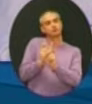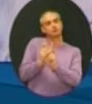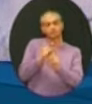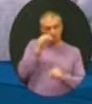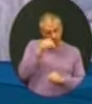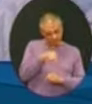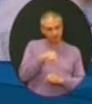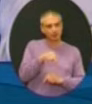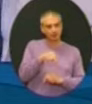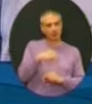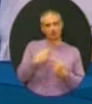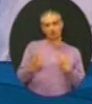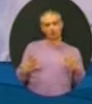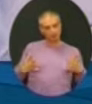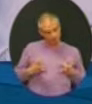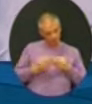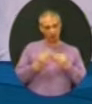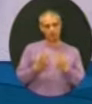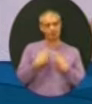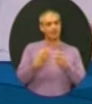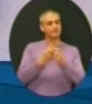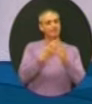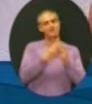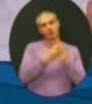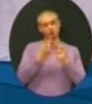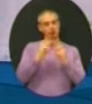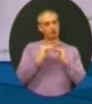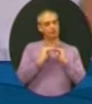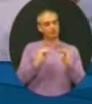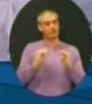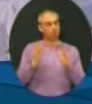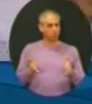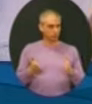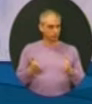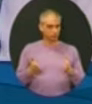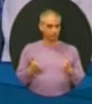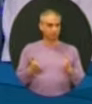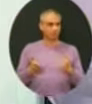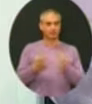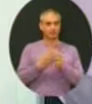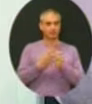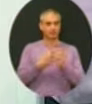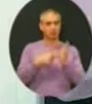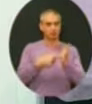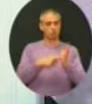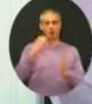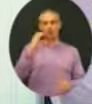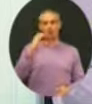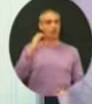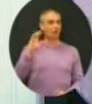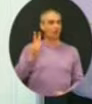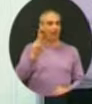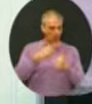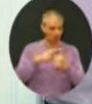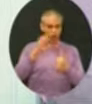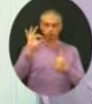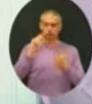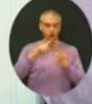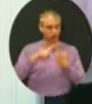שממנו נקלוט ביחד איתנו את המפלגות היותר מתונות, את מפלגות דוגמת כחלון, דוגמת